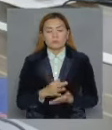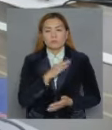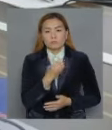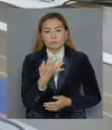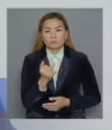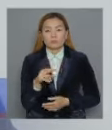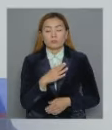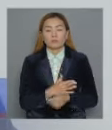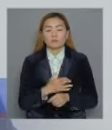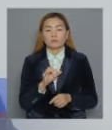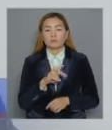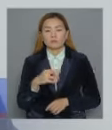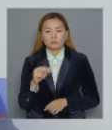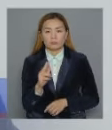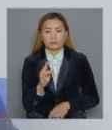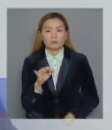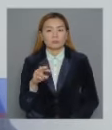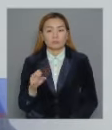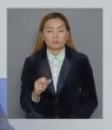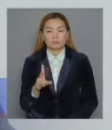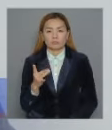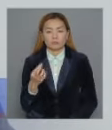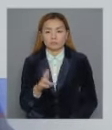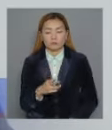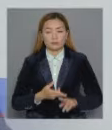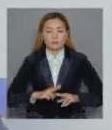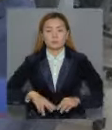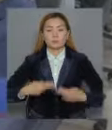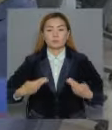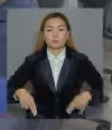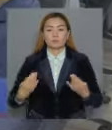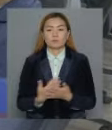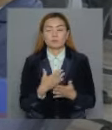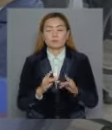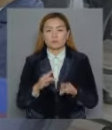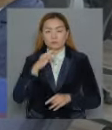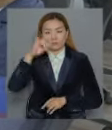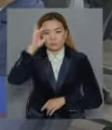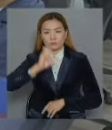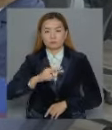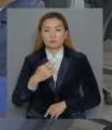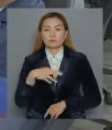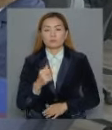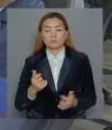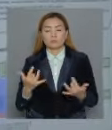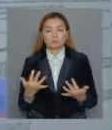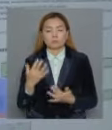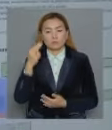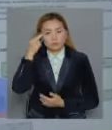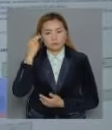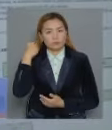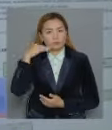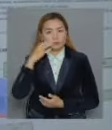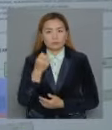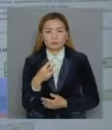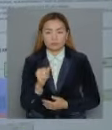14 видов это солодка ферула Цистон хей и другие по данным таможенной статистики казахстанская солодка пользуется спросом в Китае Турции